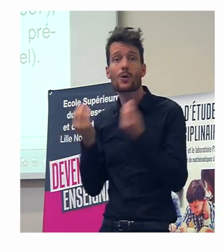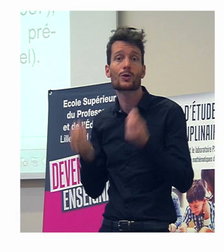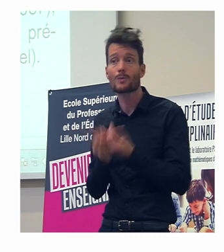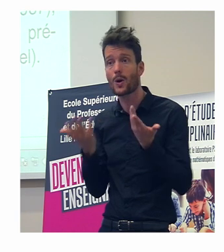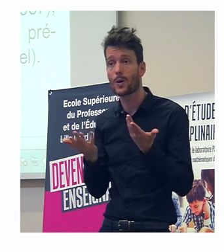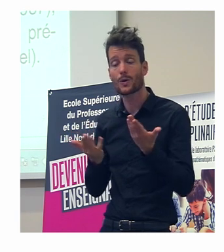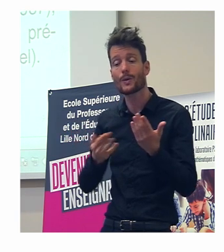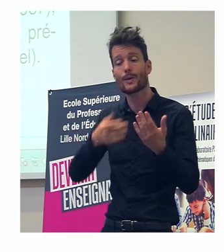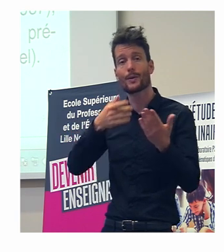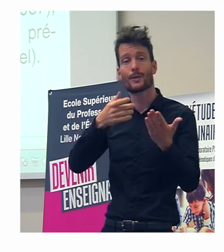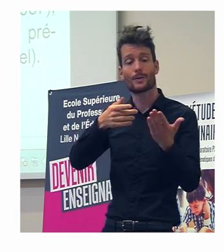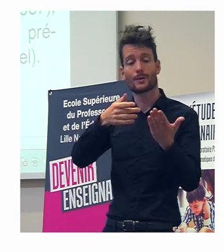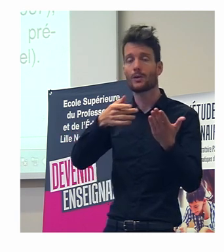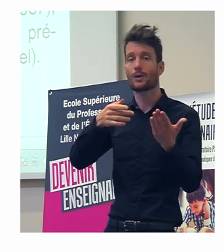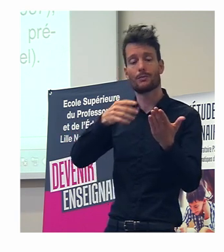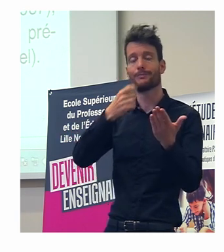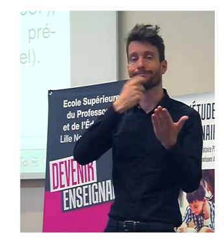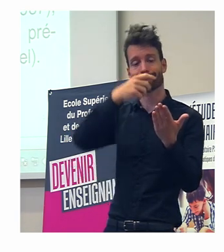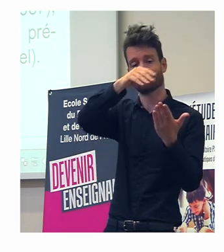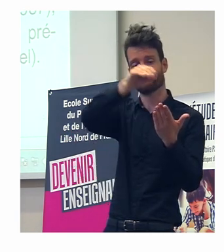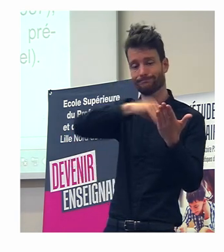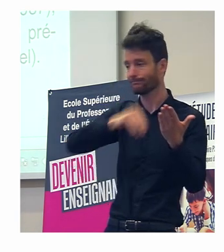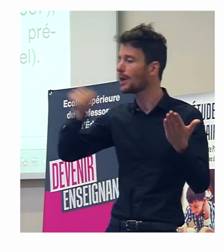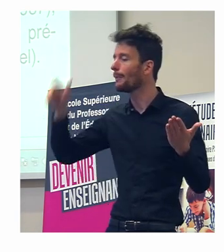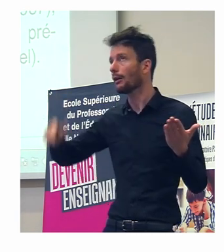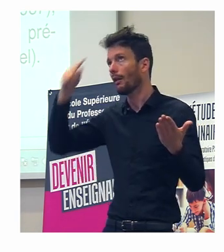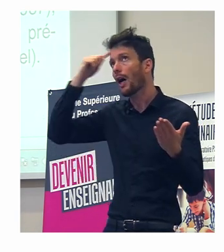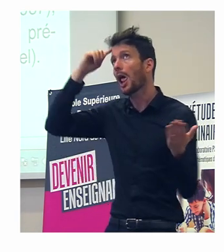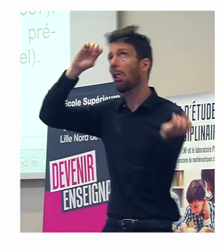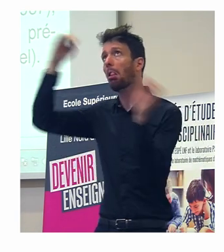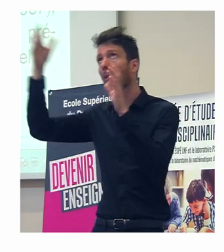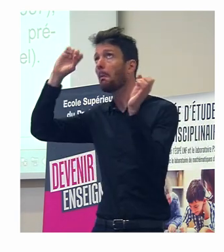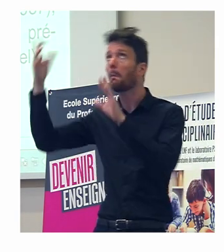que dit Kuhlberg est souvent déformée. Moi, je vois beaucoup d'erreurs à ce niveau-là.